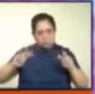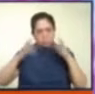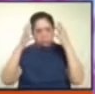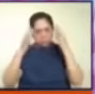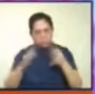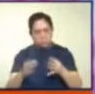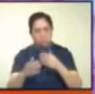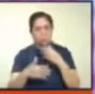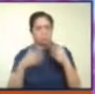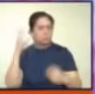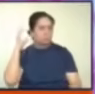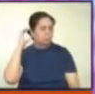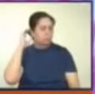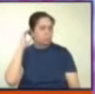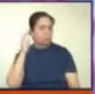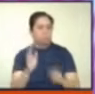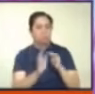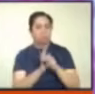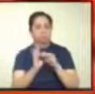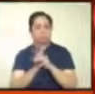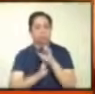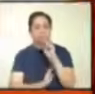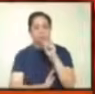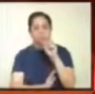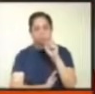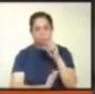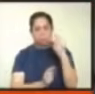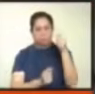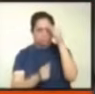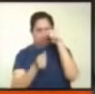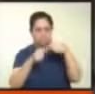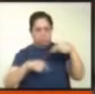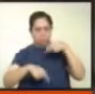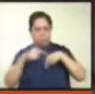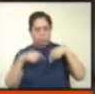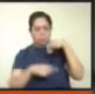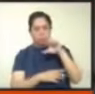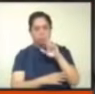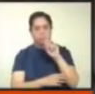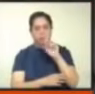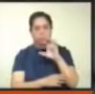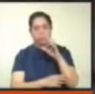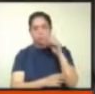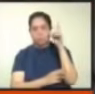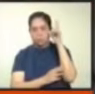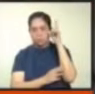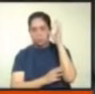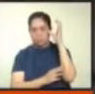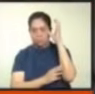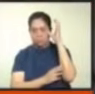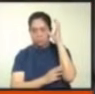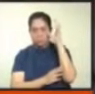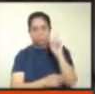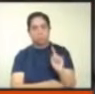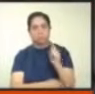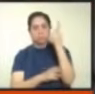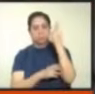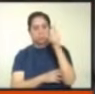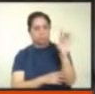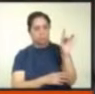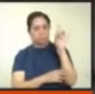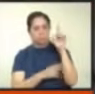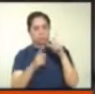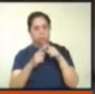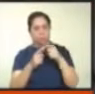desisyonan ang Maguindanao Massacre case? Kung babalikan po natin si Quezon City RTC Judge Luisito Cortez ang unang napili